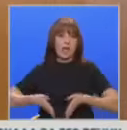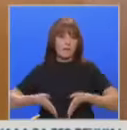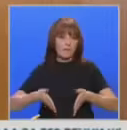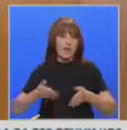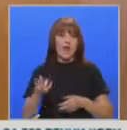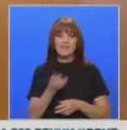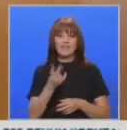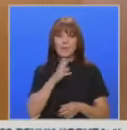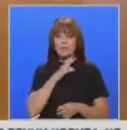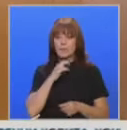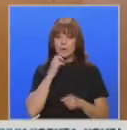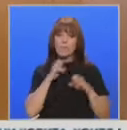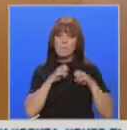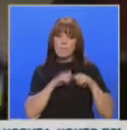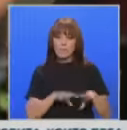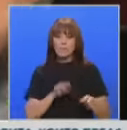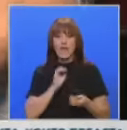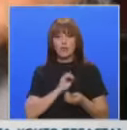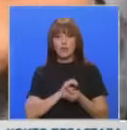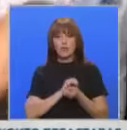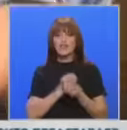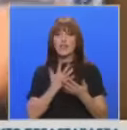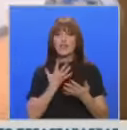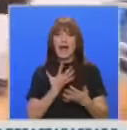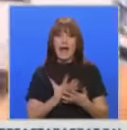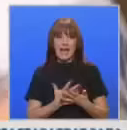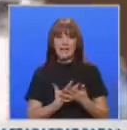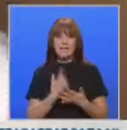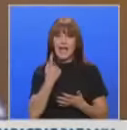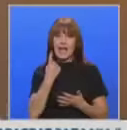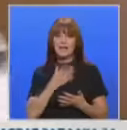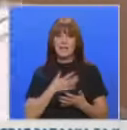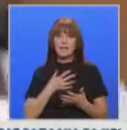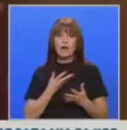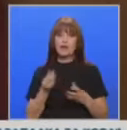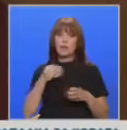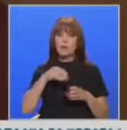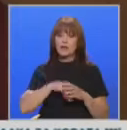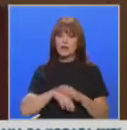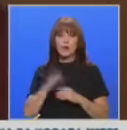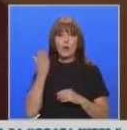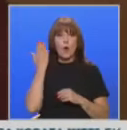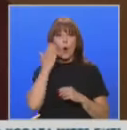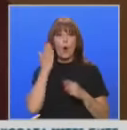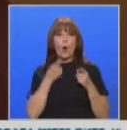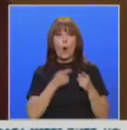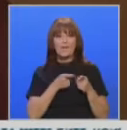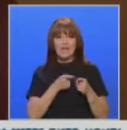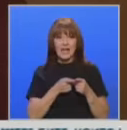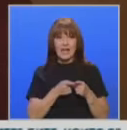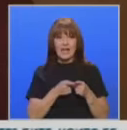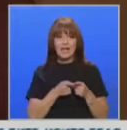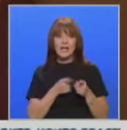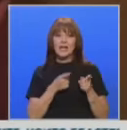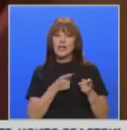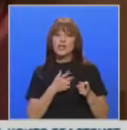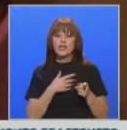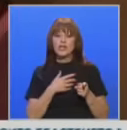двамата полицаи бяха пуснати под домашен арест. Единият има и допълнително обвинение. Да, този има и